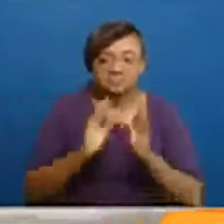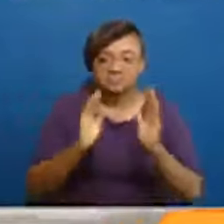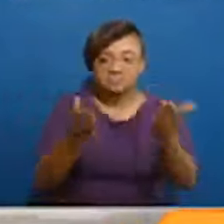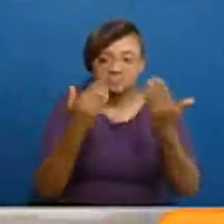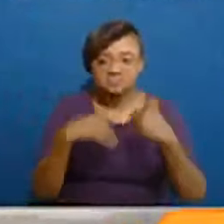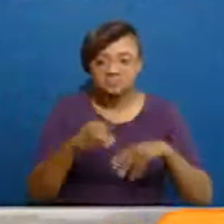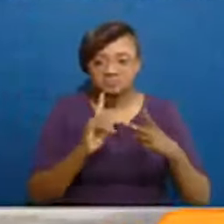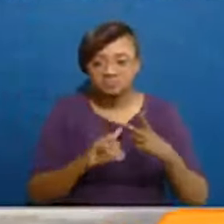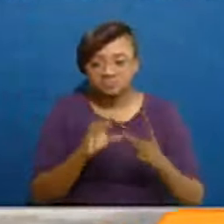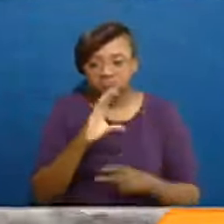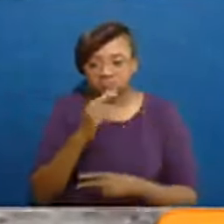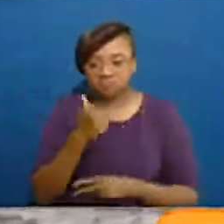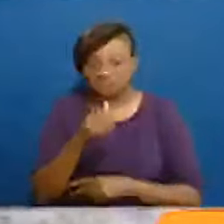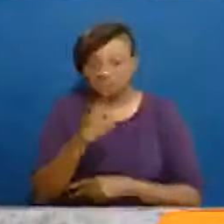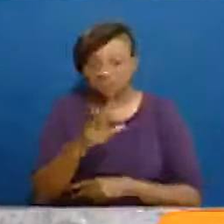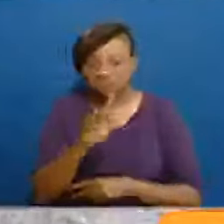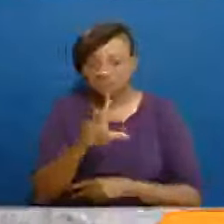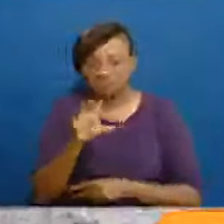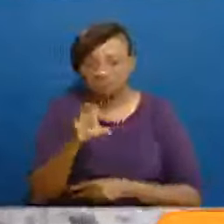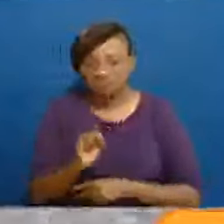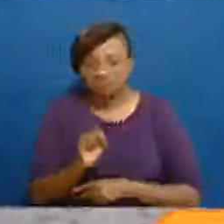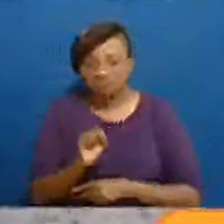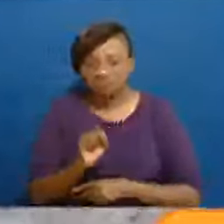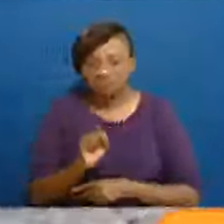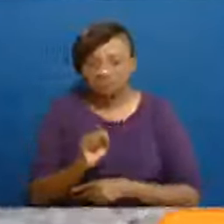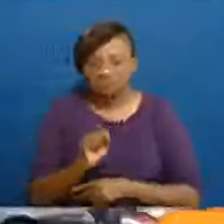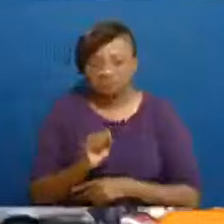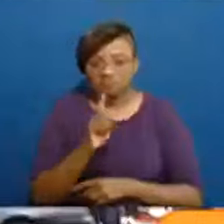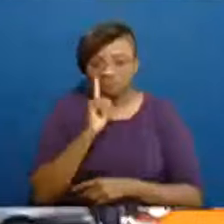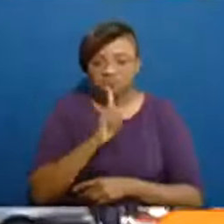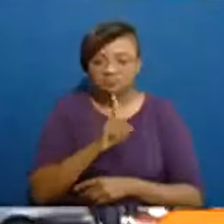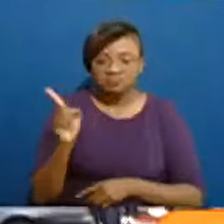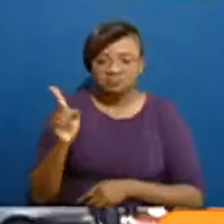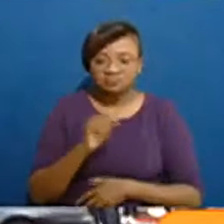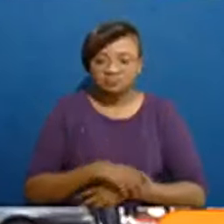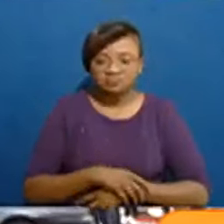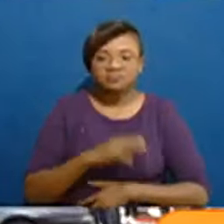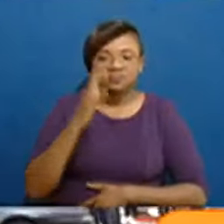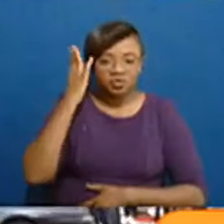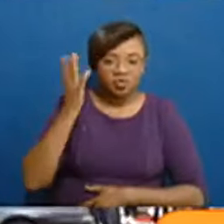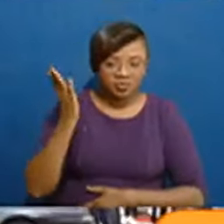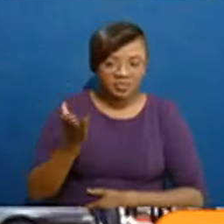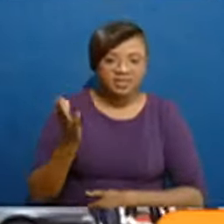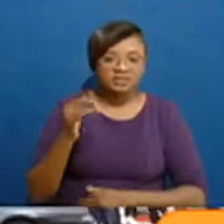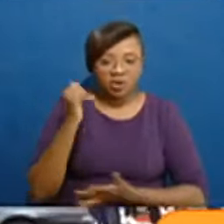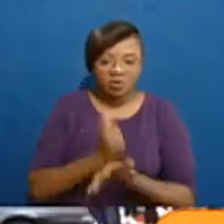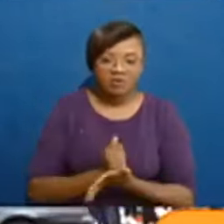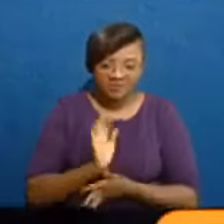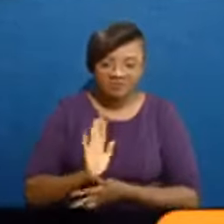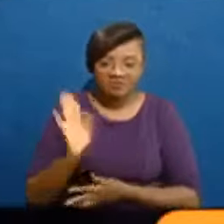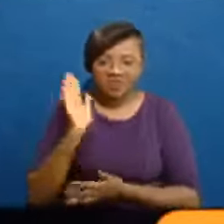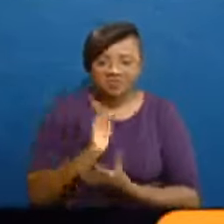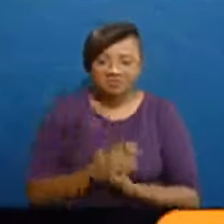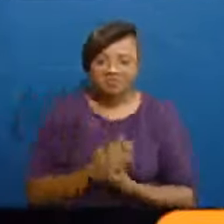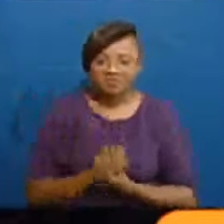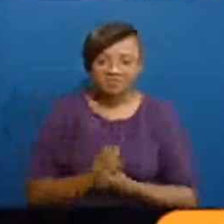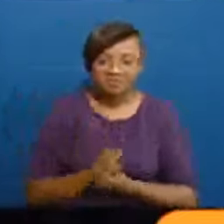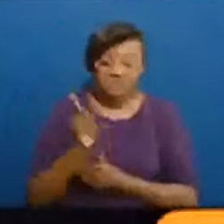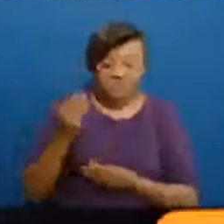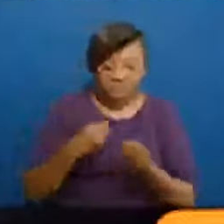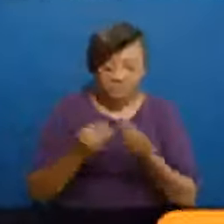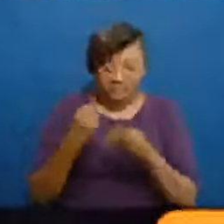ni mmoja wa wale ambao kwa miaka 17 walitambua jumba la Sunbeam kama ofisi. Akiuza